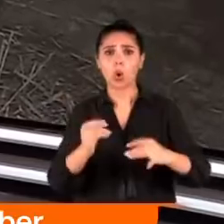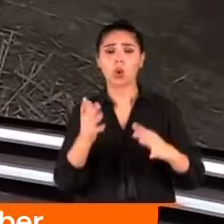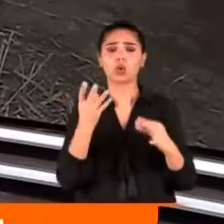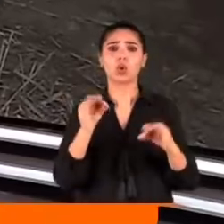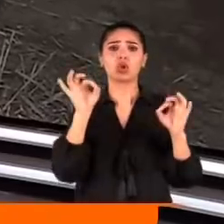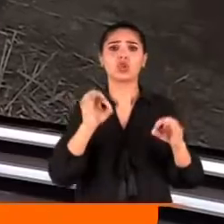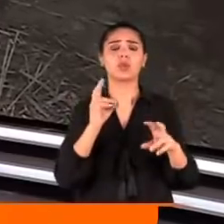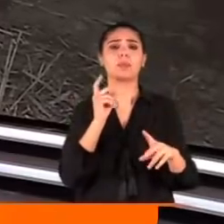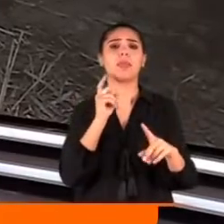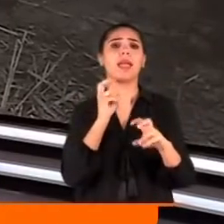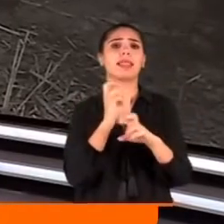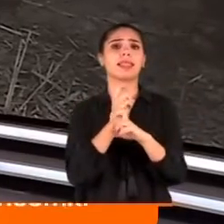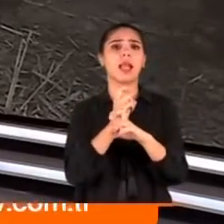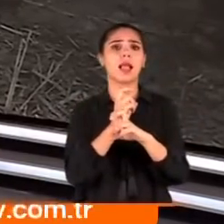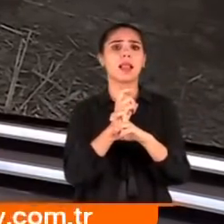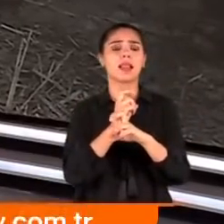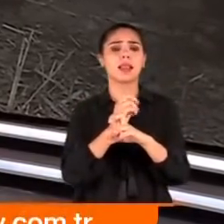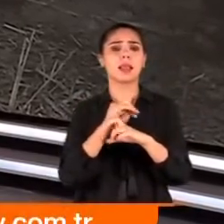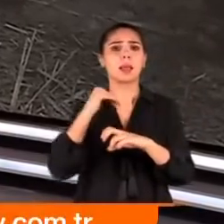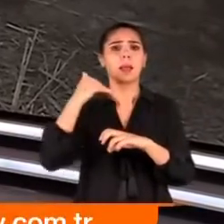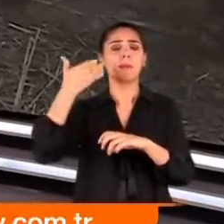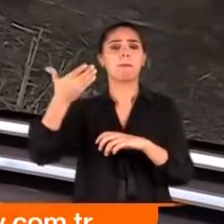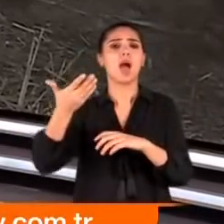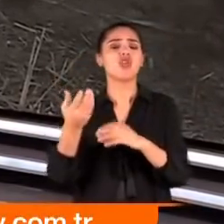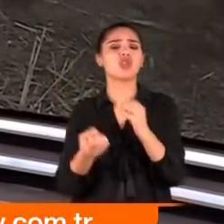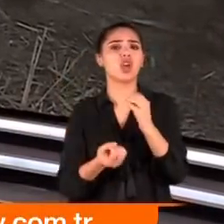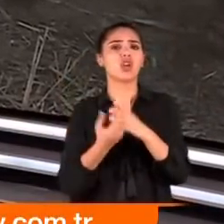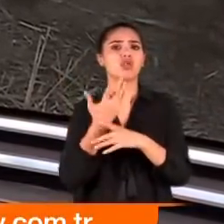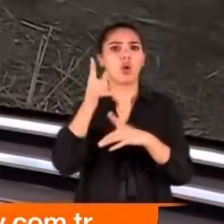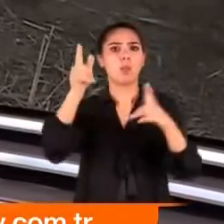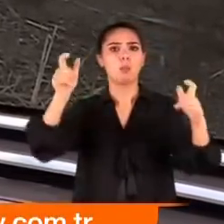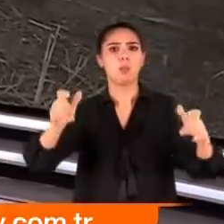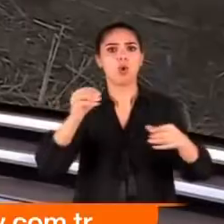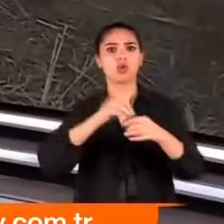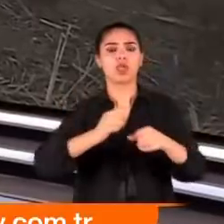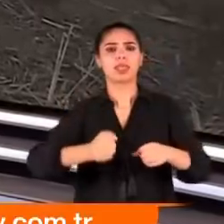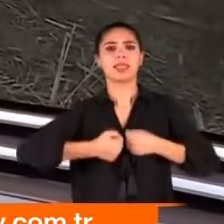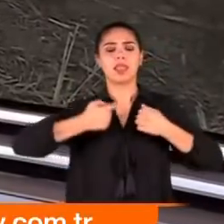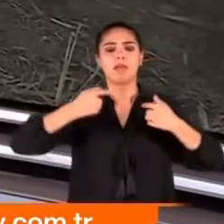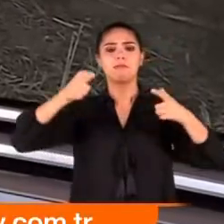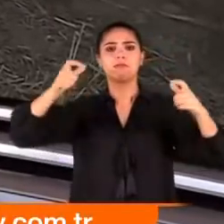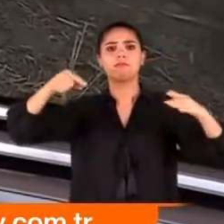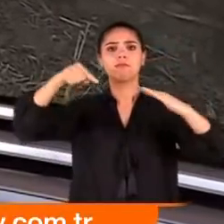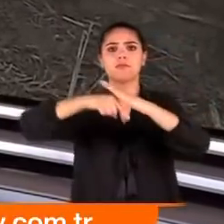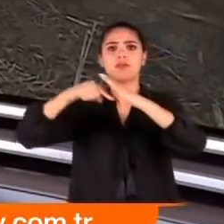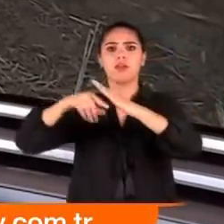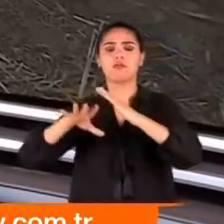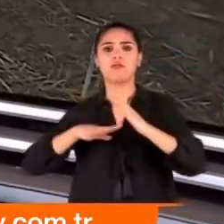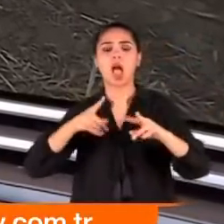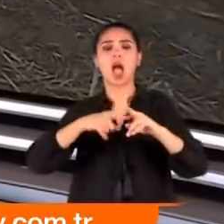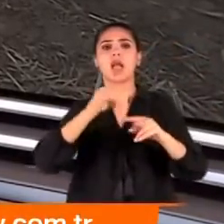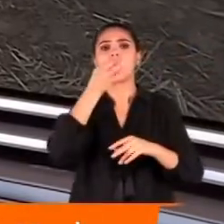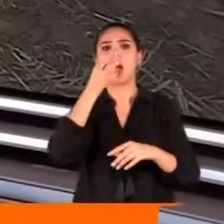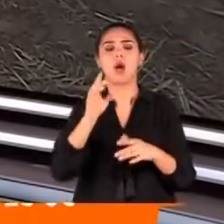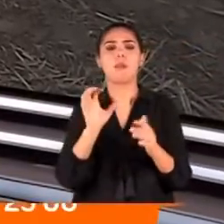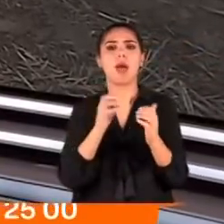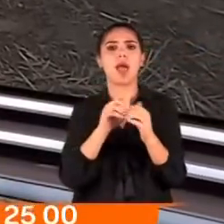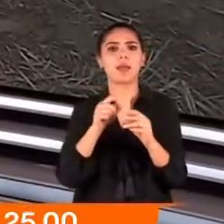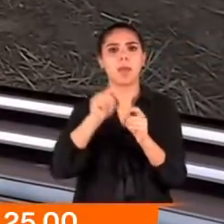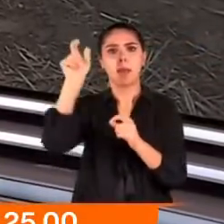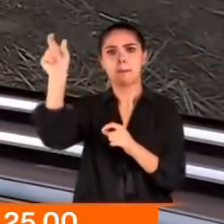Şimdi tehlike bir başka şeye evrildi. Aslında daha da büyüdü çünkü bölgede bir de dev yarıklar ortaya çıktı. ATV Haber ekibinden Betül Bilsel